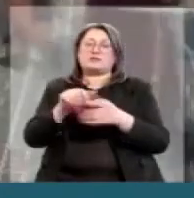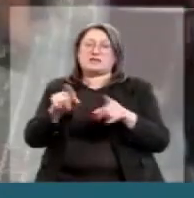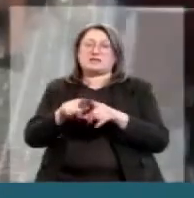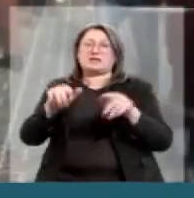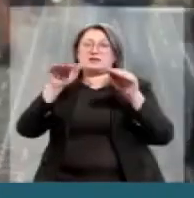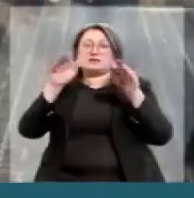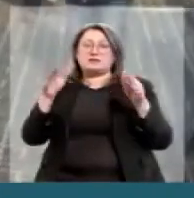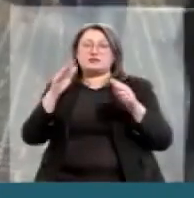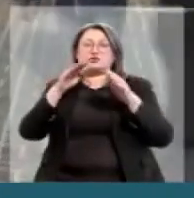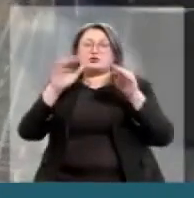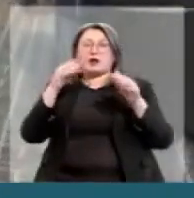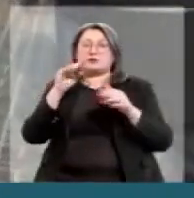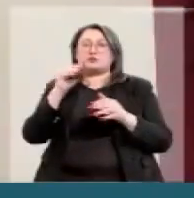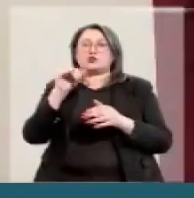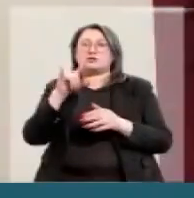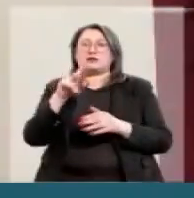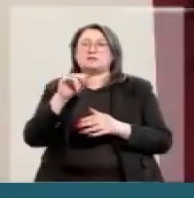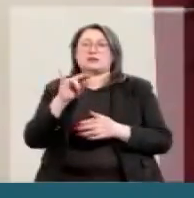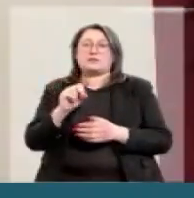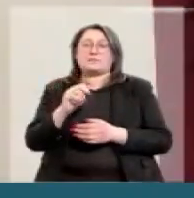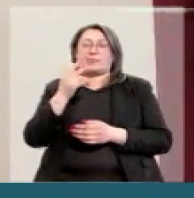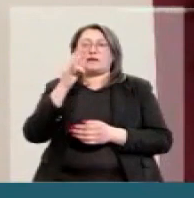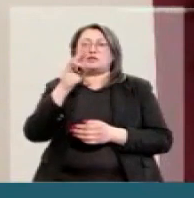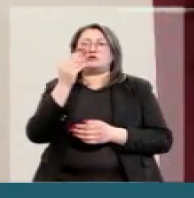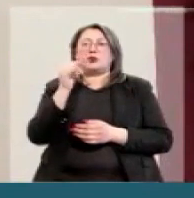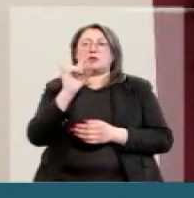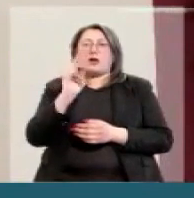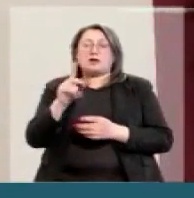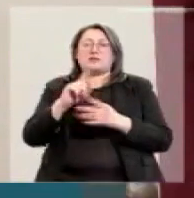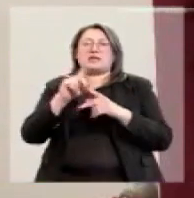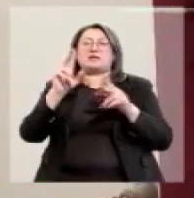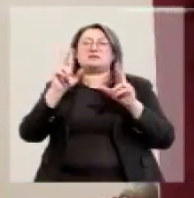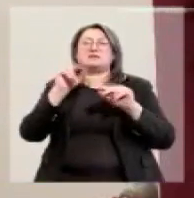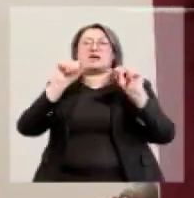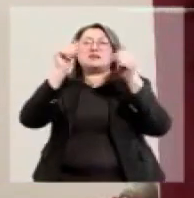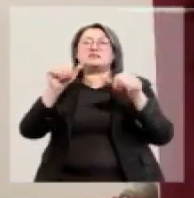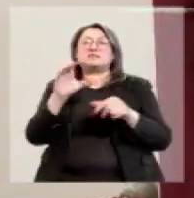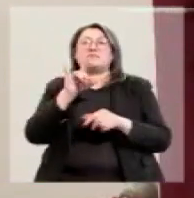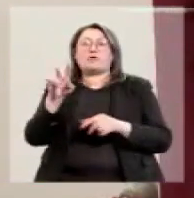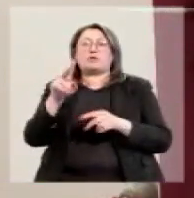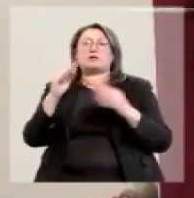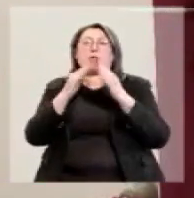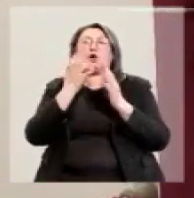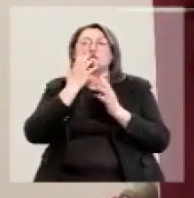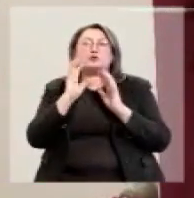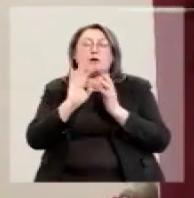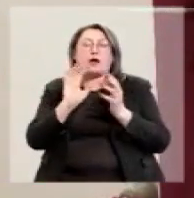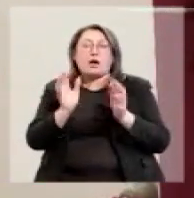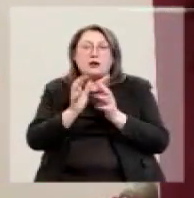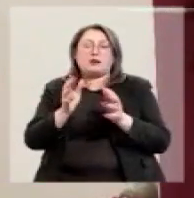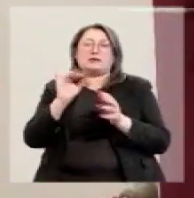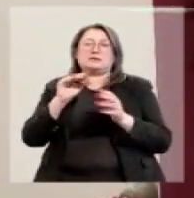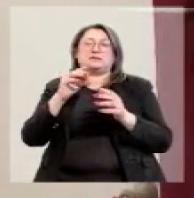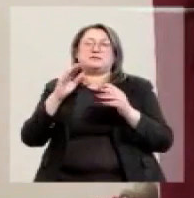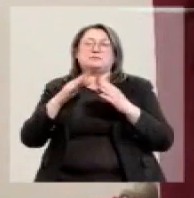такие инсталляции, как шанрак и жетахазна. Шанрак – символ домашнего очага, признак продолжения рода. Шанраком связано